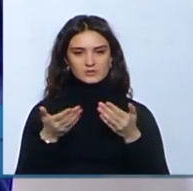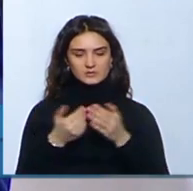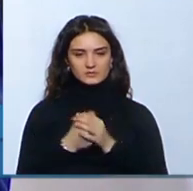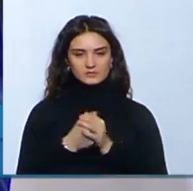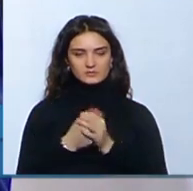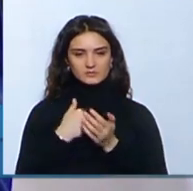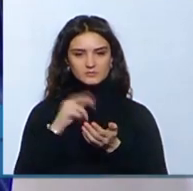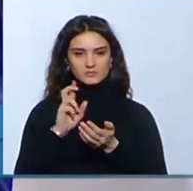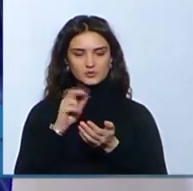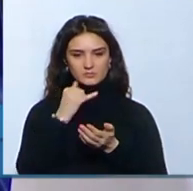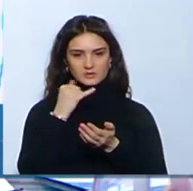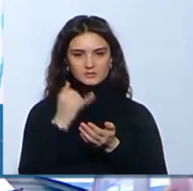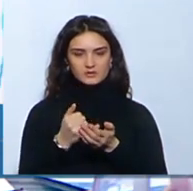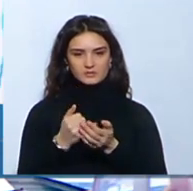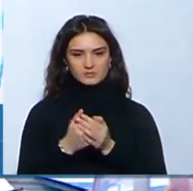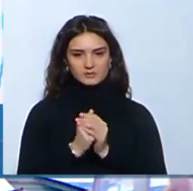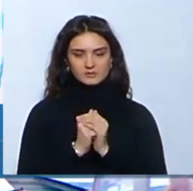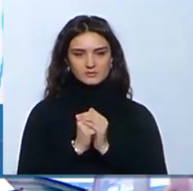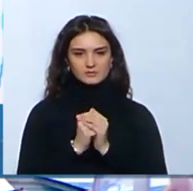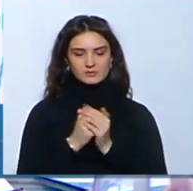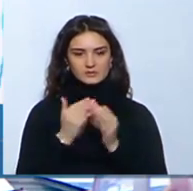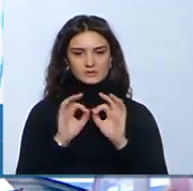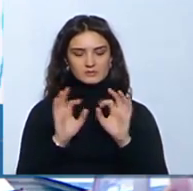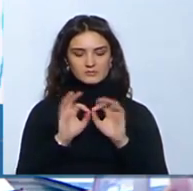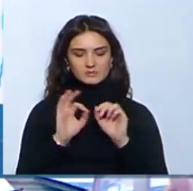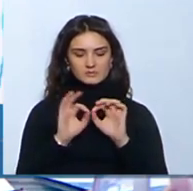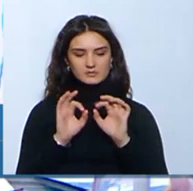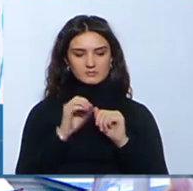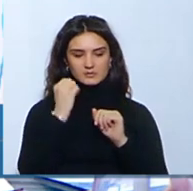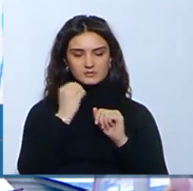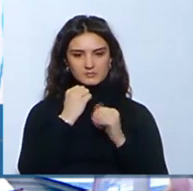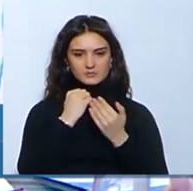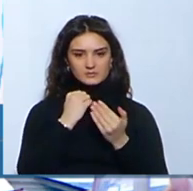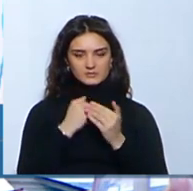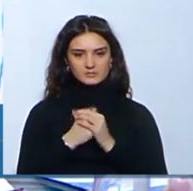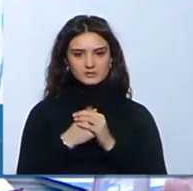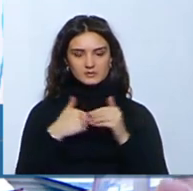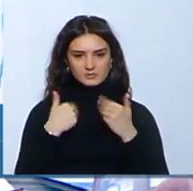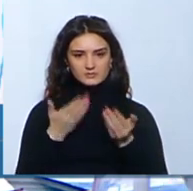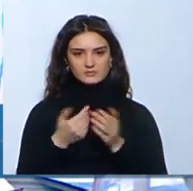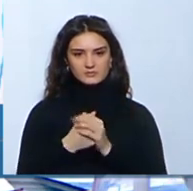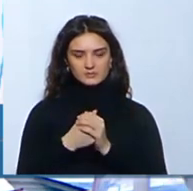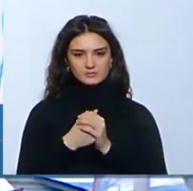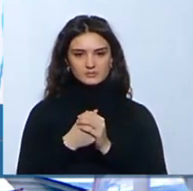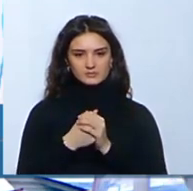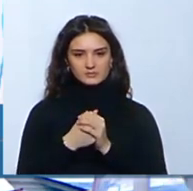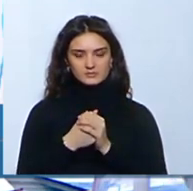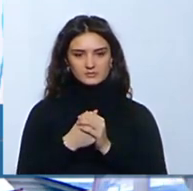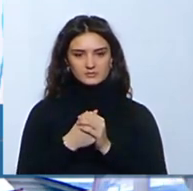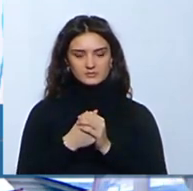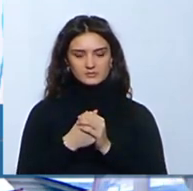მე ბორჯომიდან ვრეკავ. მადლობთ, დიდი მადლობა. გესაუბრებით ხოლმე, მადლობელი ვარ თქვენ. თქვენს გილოცავთ და გისმენთ